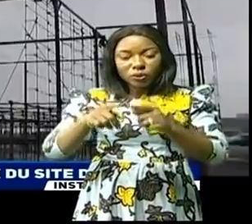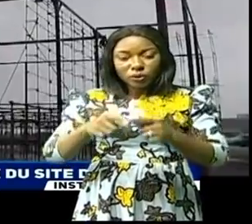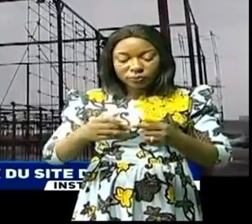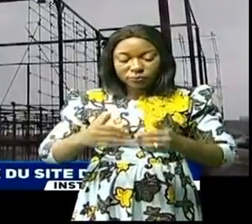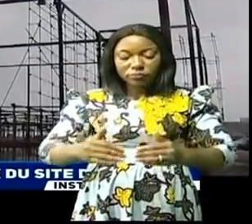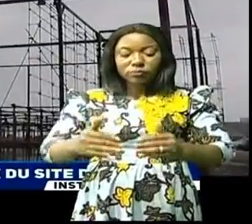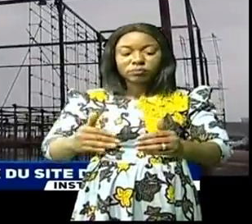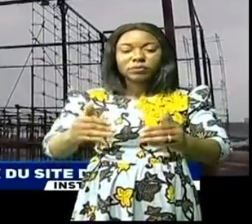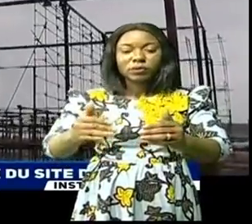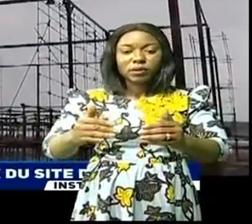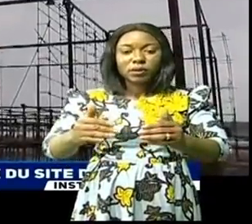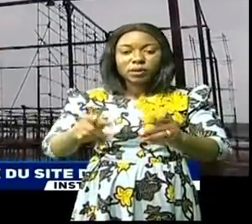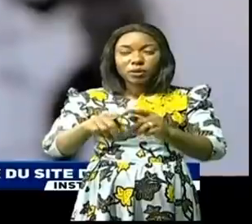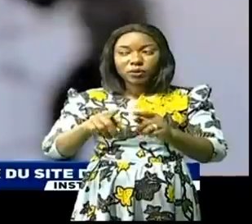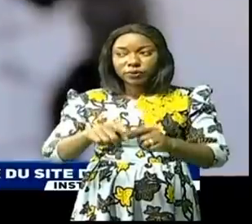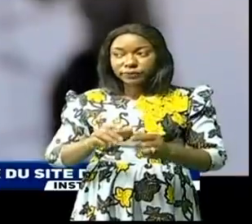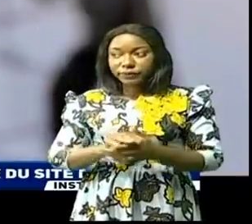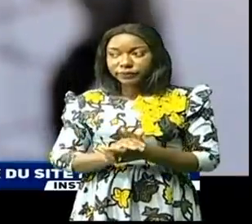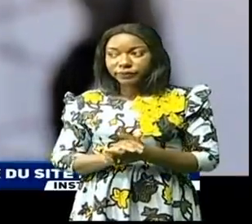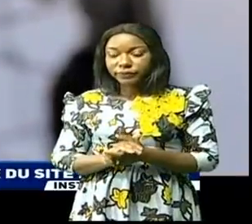structures métalliques imposantes.